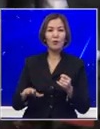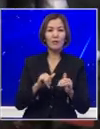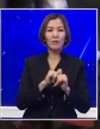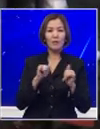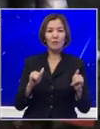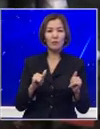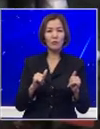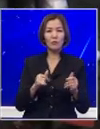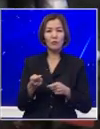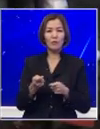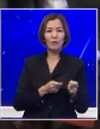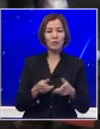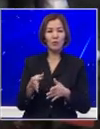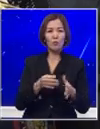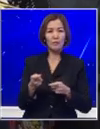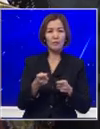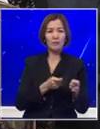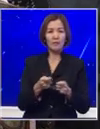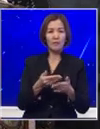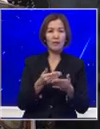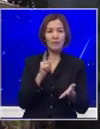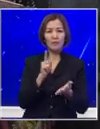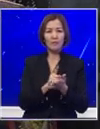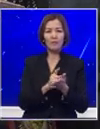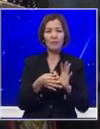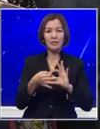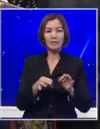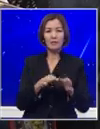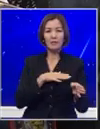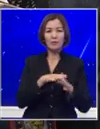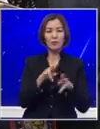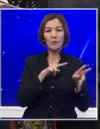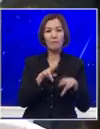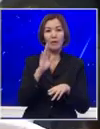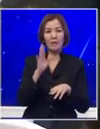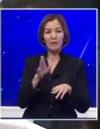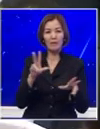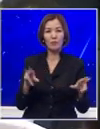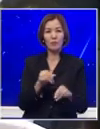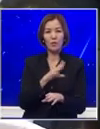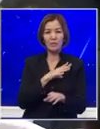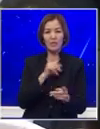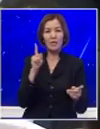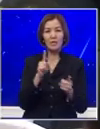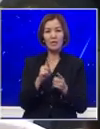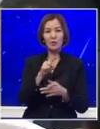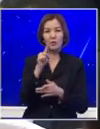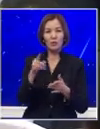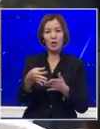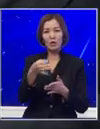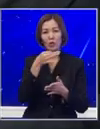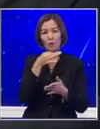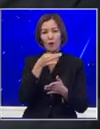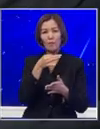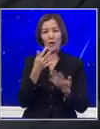аудан басшылығы мен облыстық басқармалар алдында тұрған міндетті тізбектеп орындалуын бақылаймын деді. Кездесудің